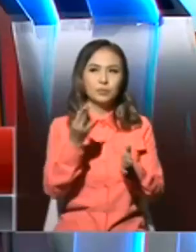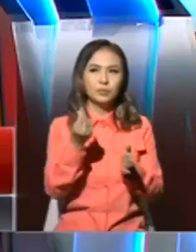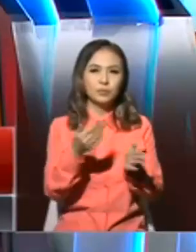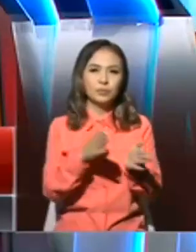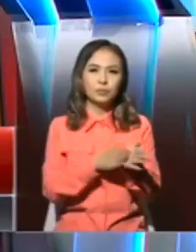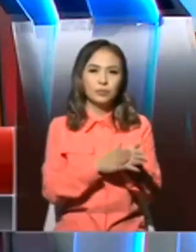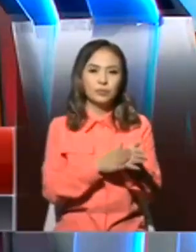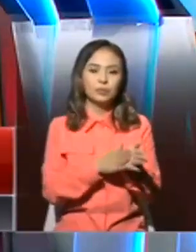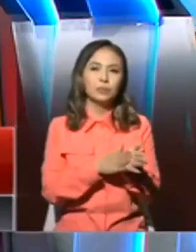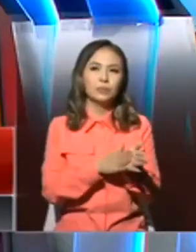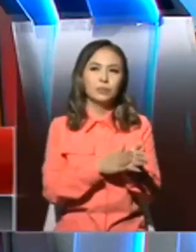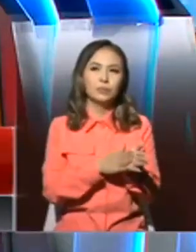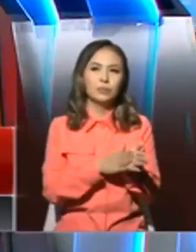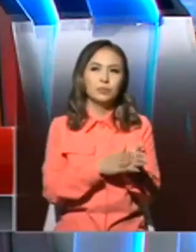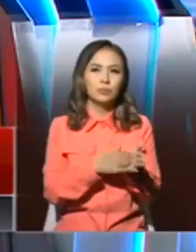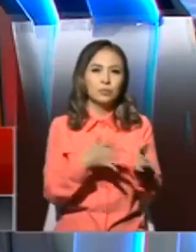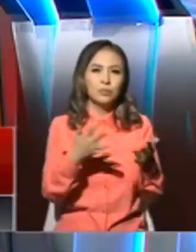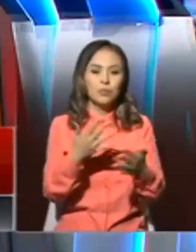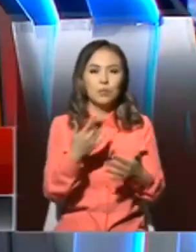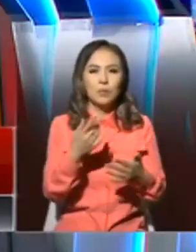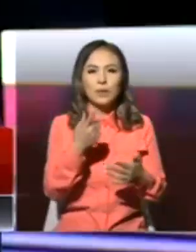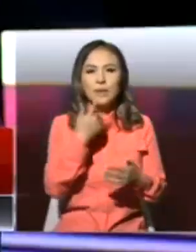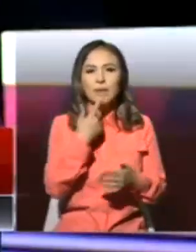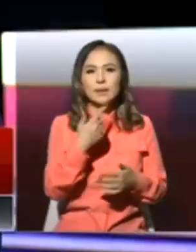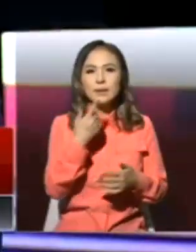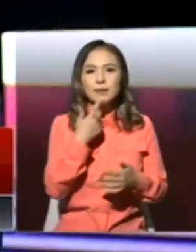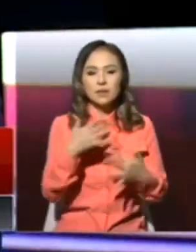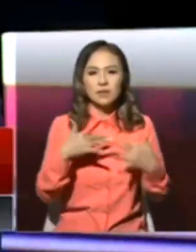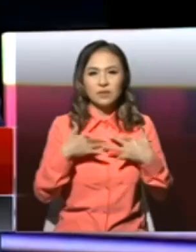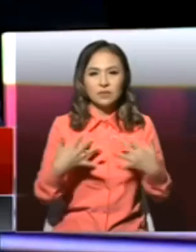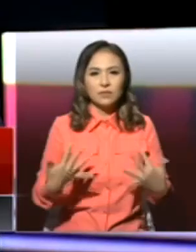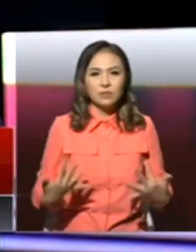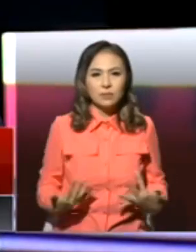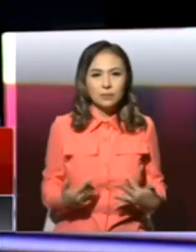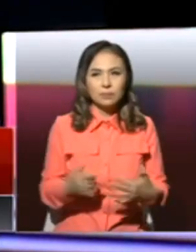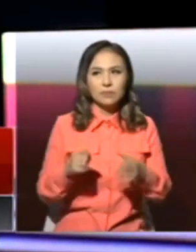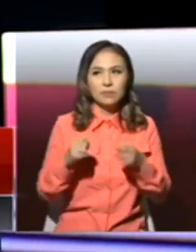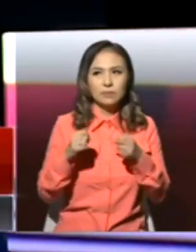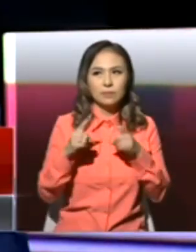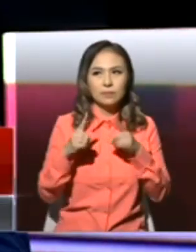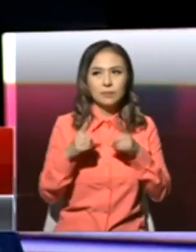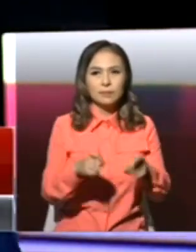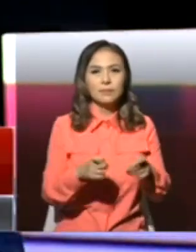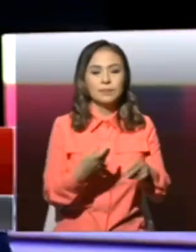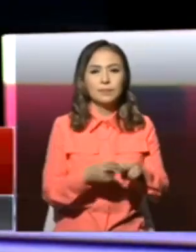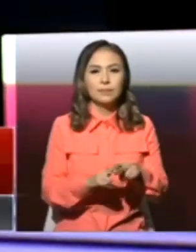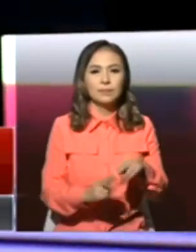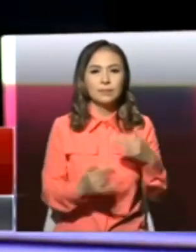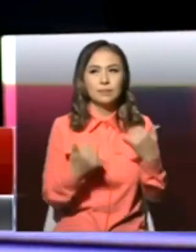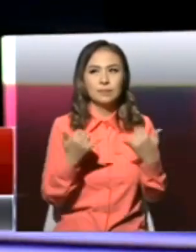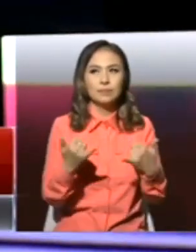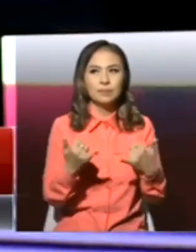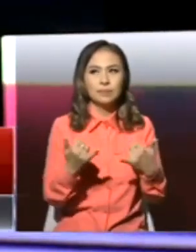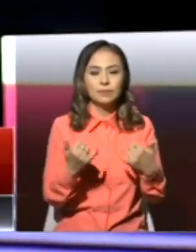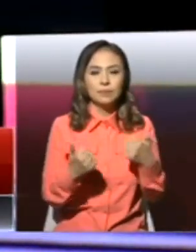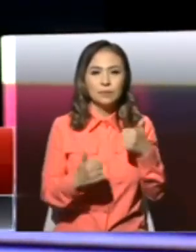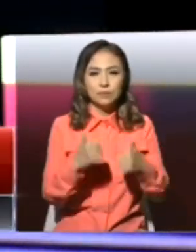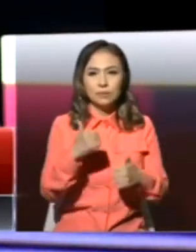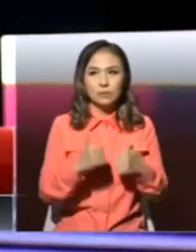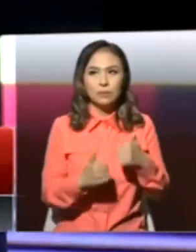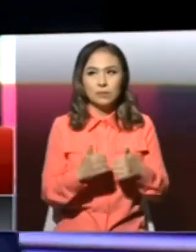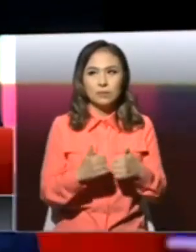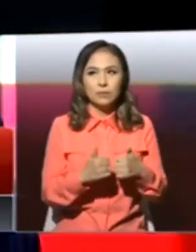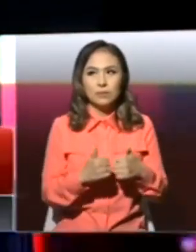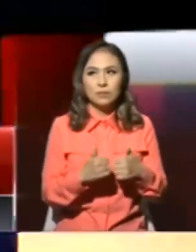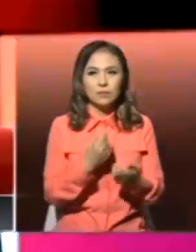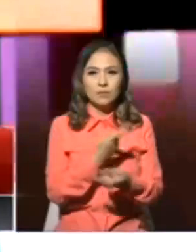компаниясының бірі. Қаншама қызыл футболкалы адамдарды жүгіртіп, сен мұны қазір бастық, біз саған